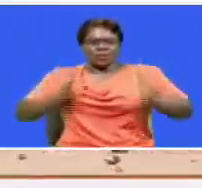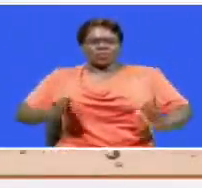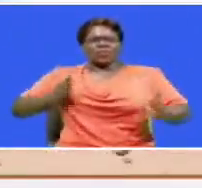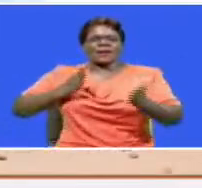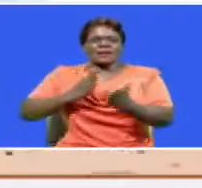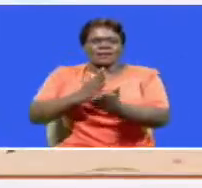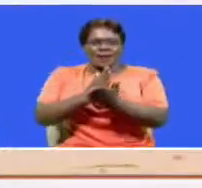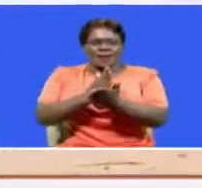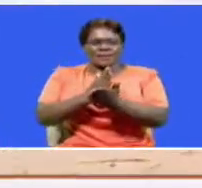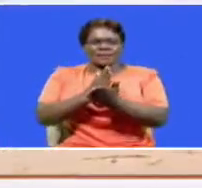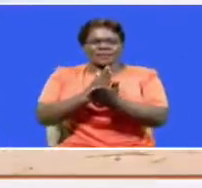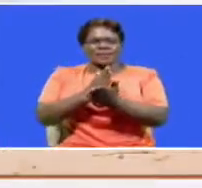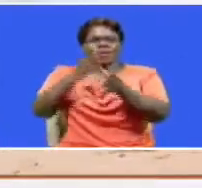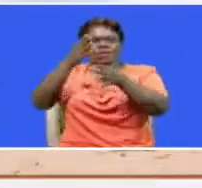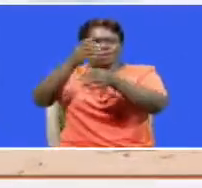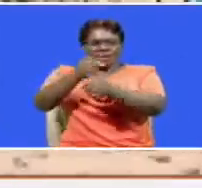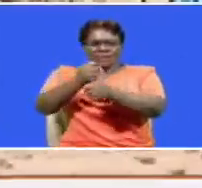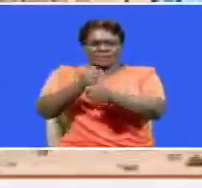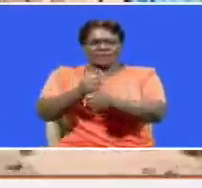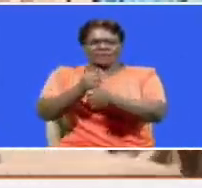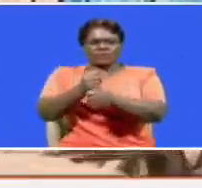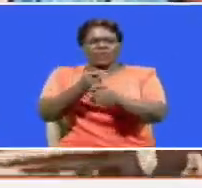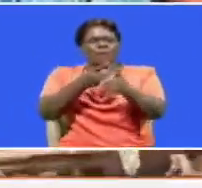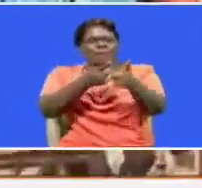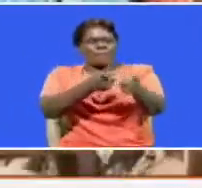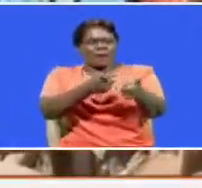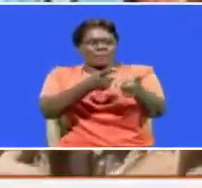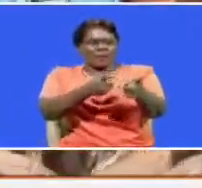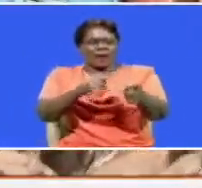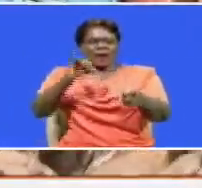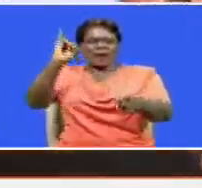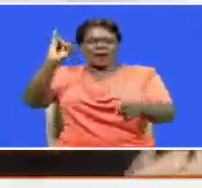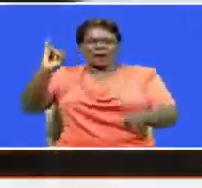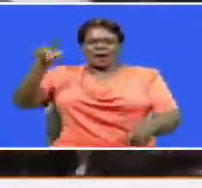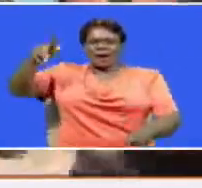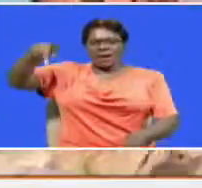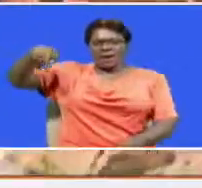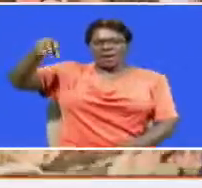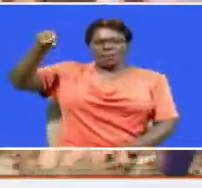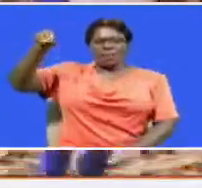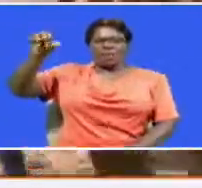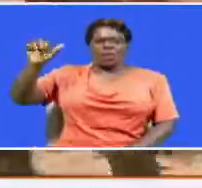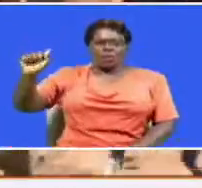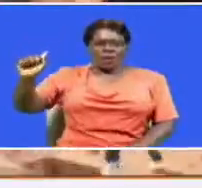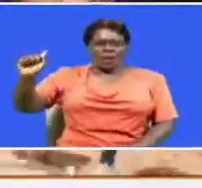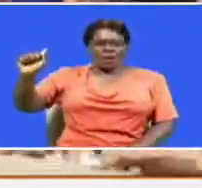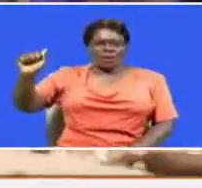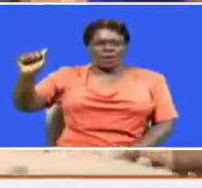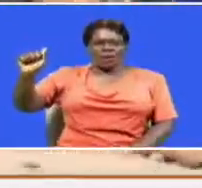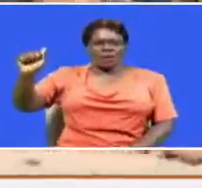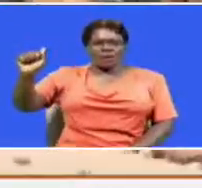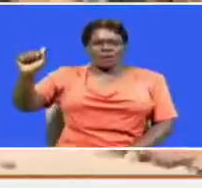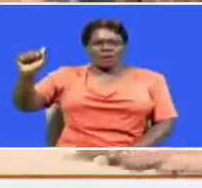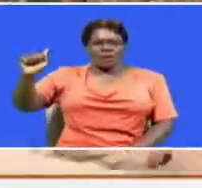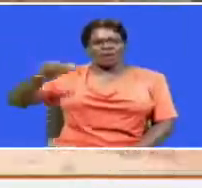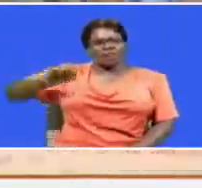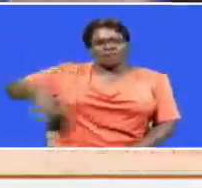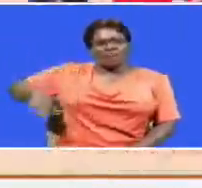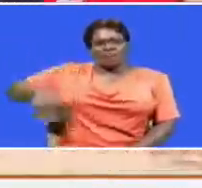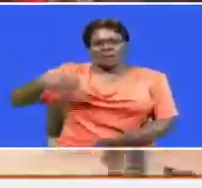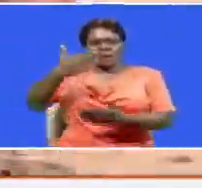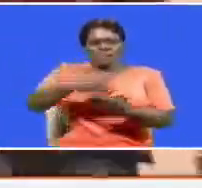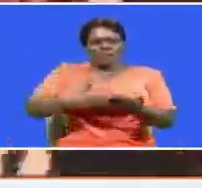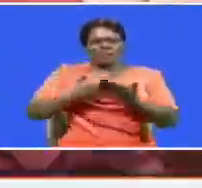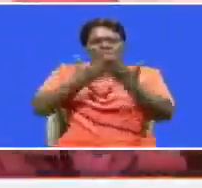za binadamu KNHCR limeshtumu mamlaka ya kutathmini utendakazi wa maafisa wa polisi ya IPOA kwa kuchelewa kutoa ripoti